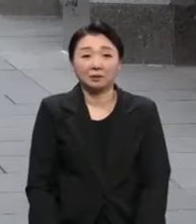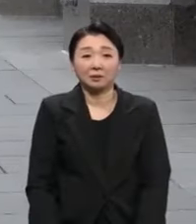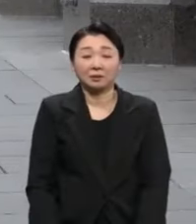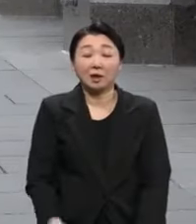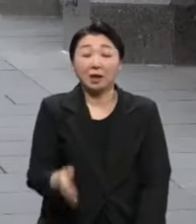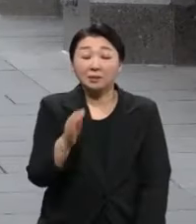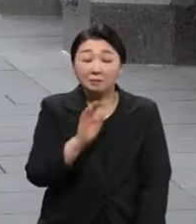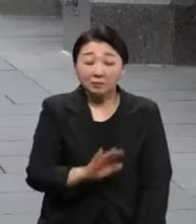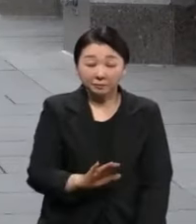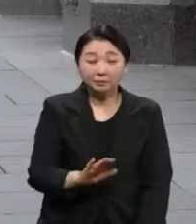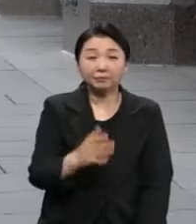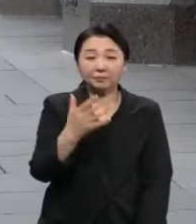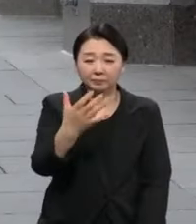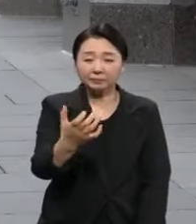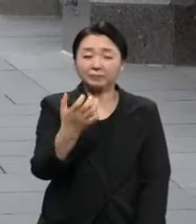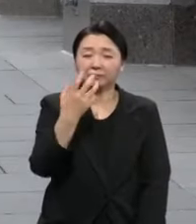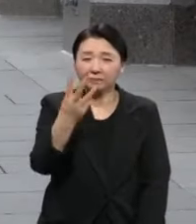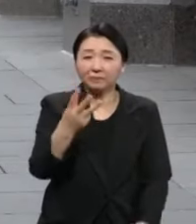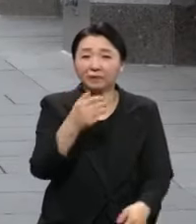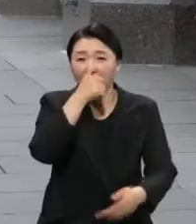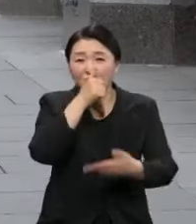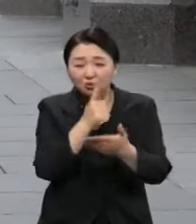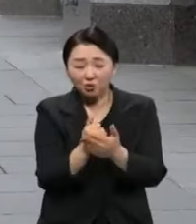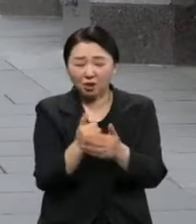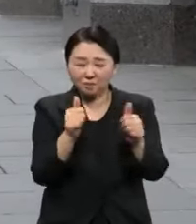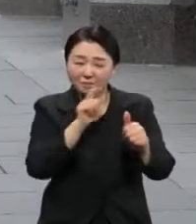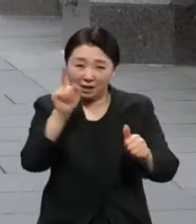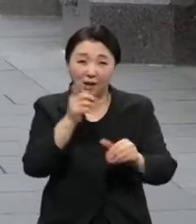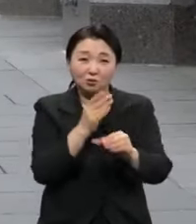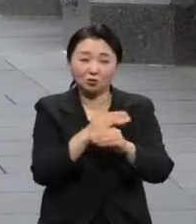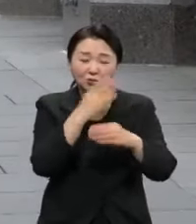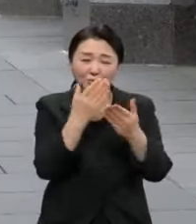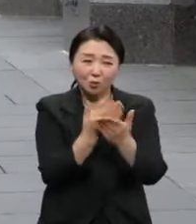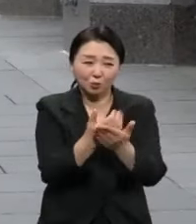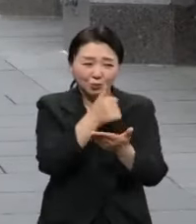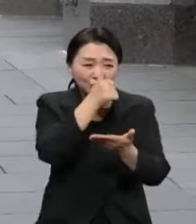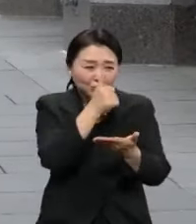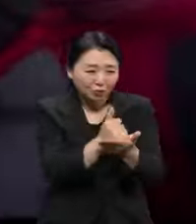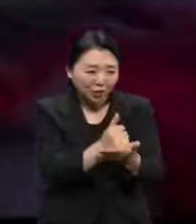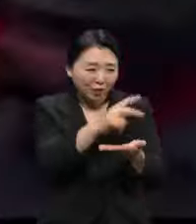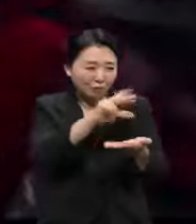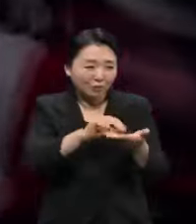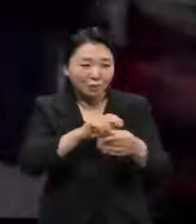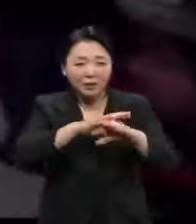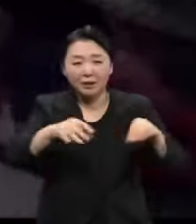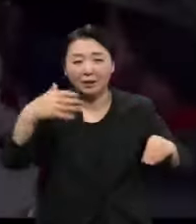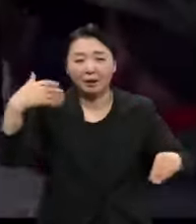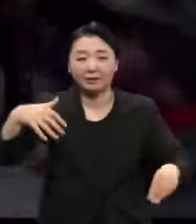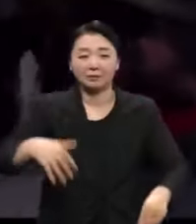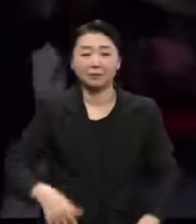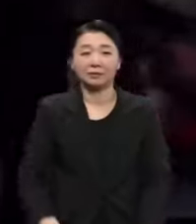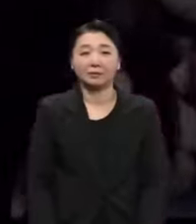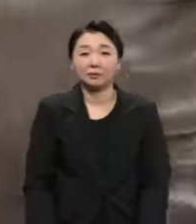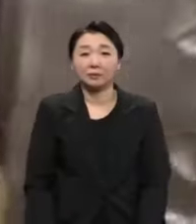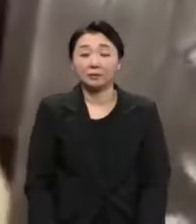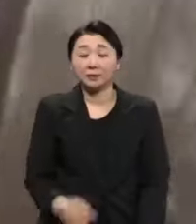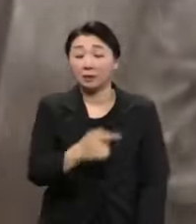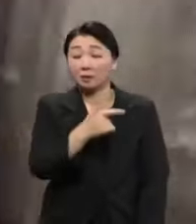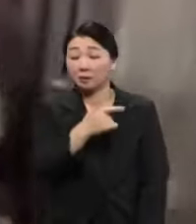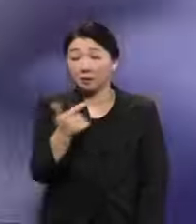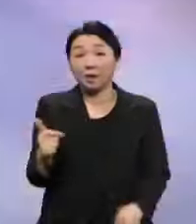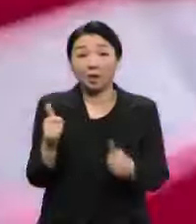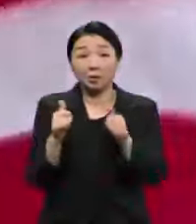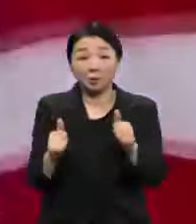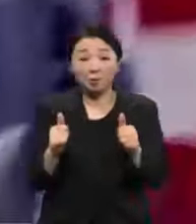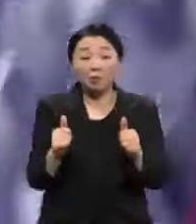총 91개 혐의로 기소된 트럼프의 모든 사법 리스크가 해소된 건 아닙니다. 특히 이번에 연방 대법원은 트럼프가